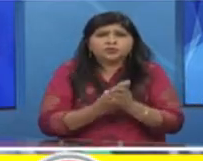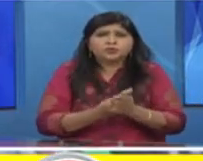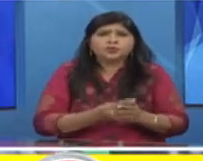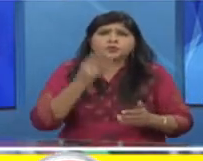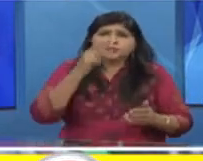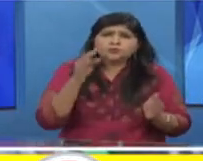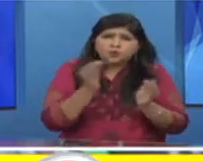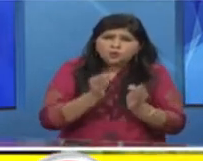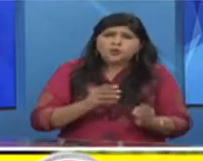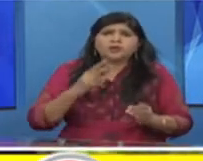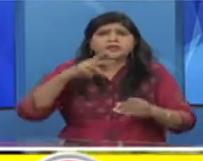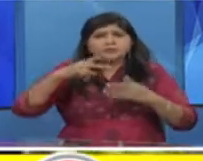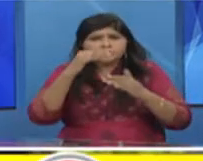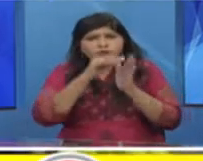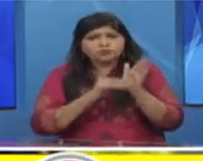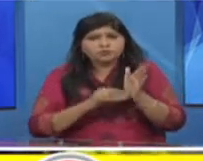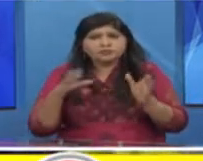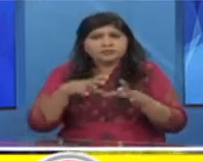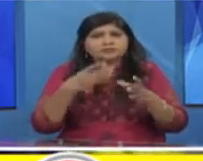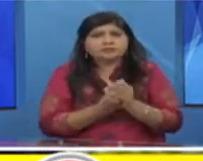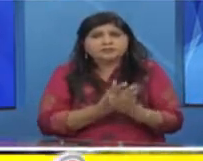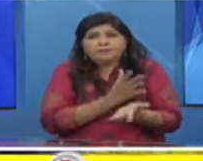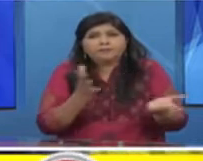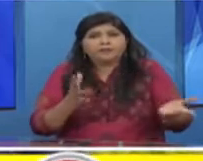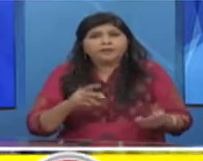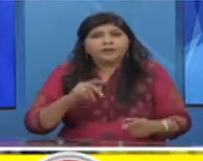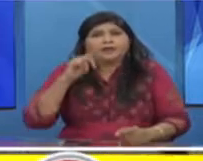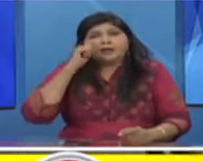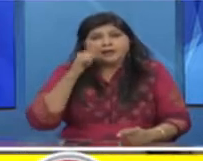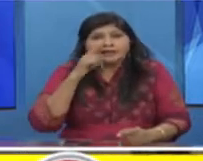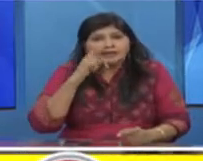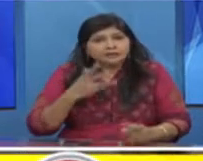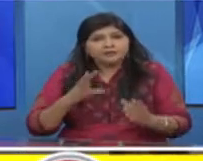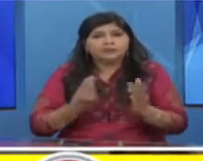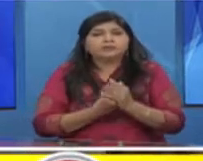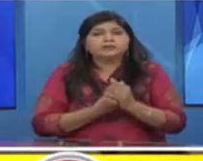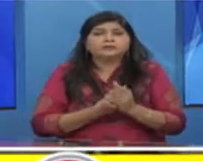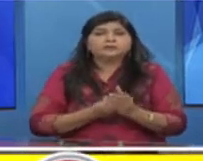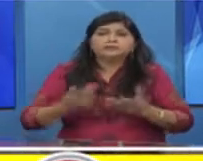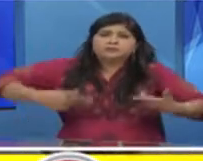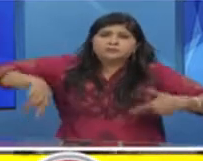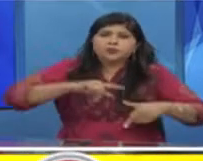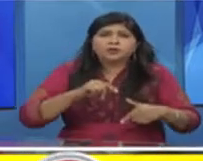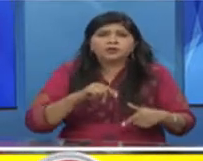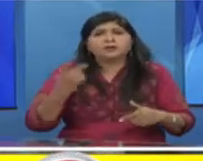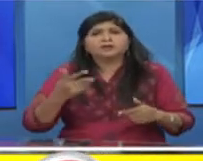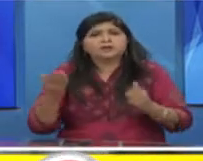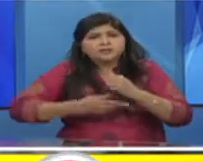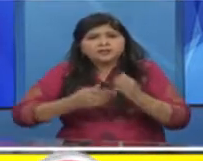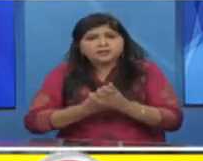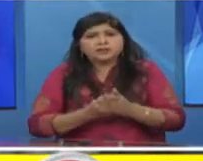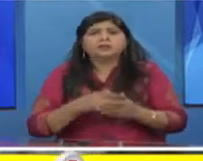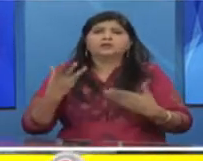3 सिटी में भी बहुत बड़ी मात्रा में पुरुष हो, महिला हो, शहर के लोग हो, गांव के लोग